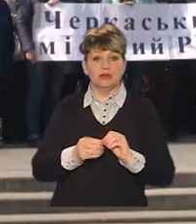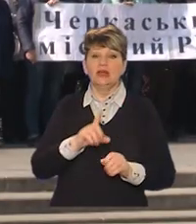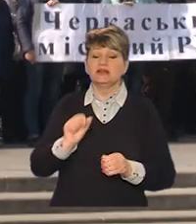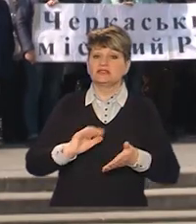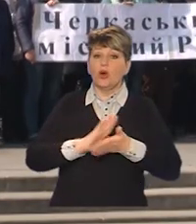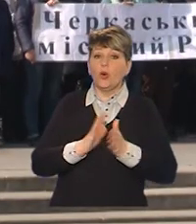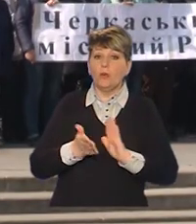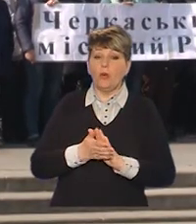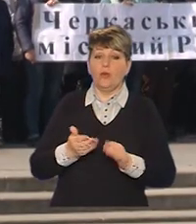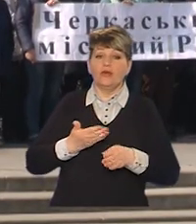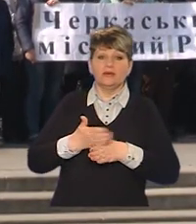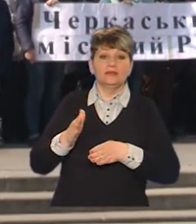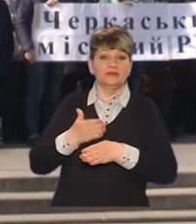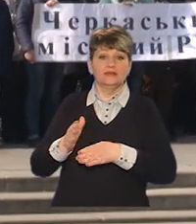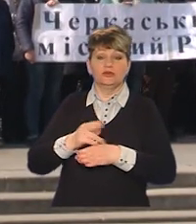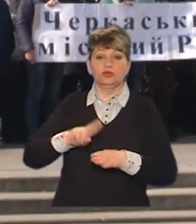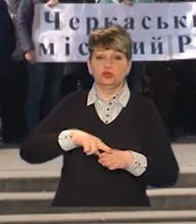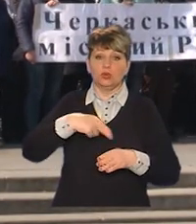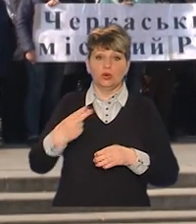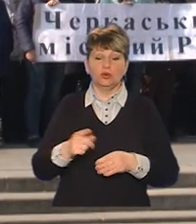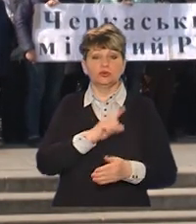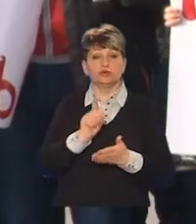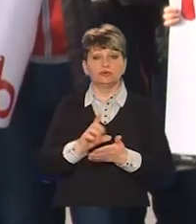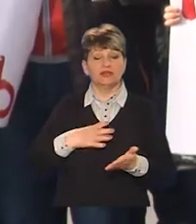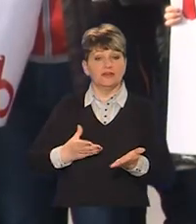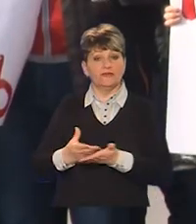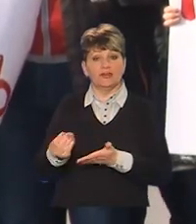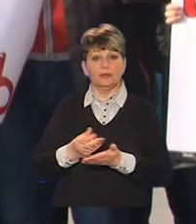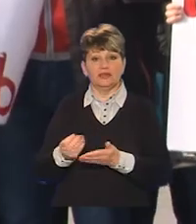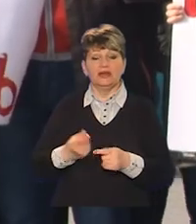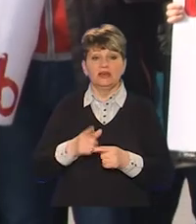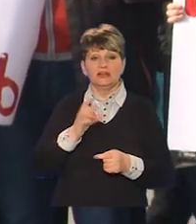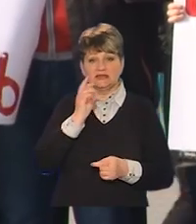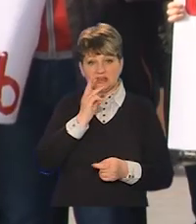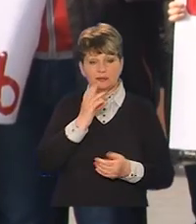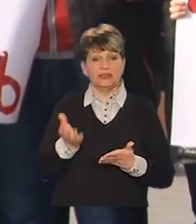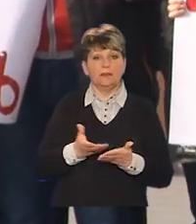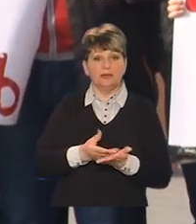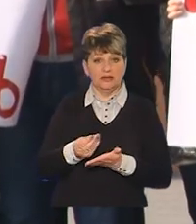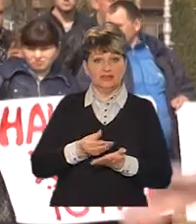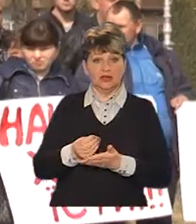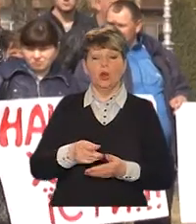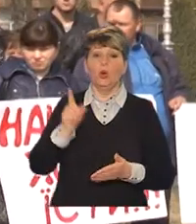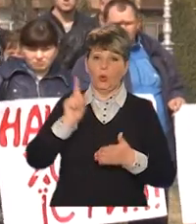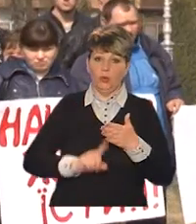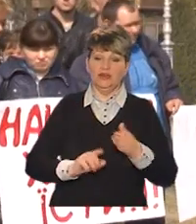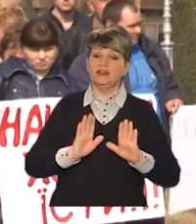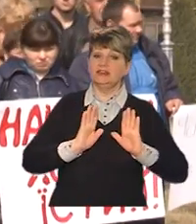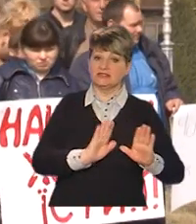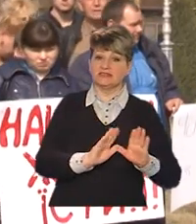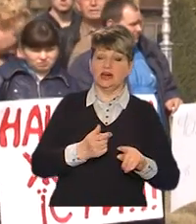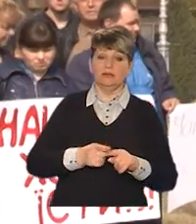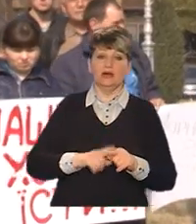За умови реструктуризації боргу пріоритетним має стати питання виплати заборгованості і заробітної плати, впевнений заступник